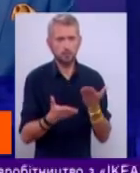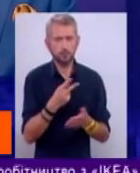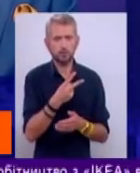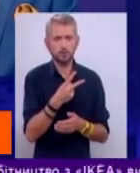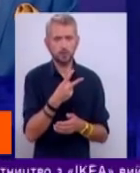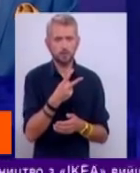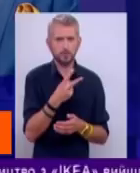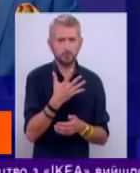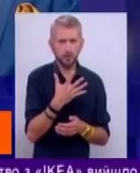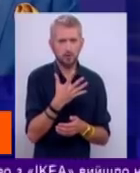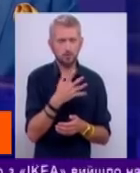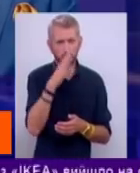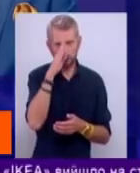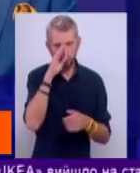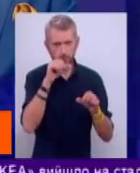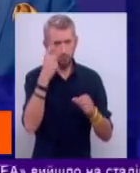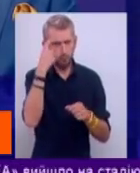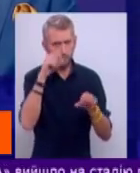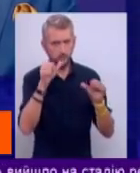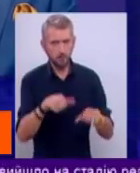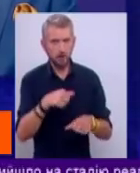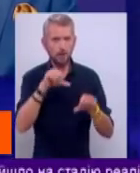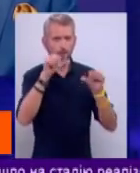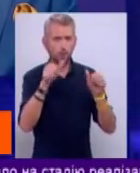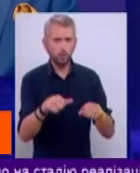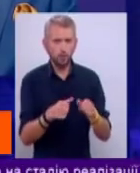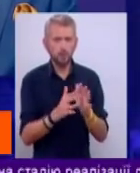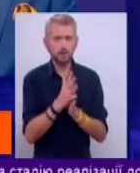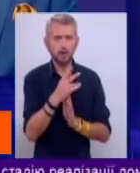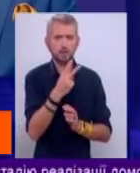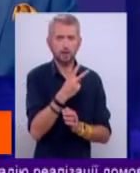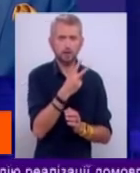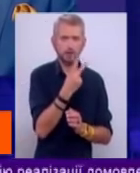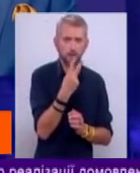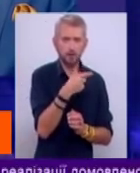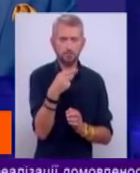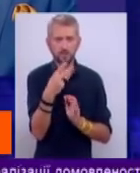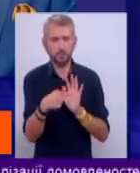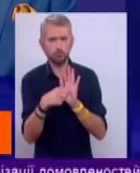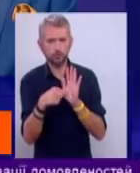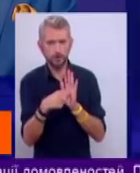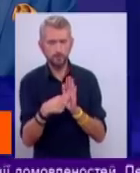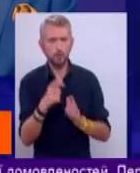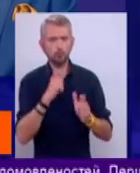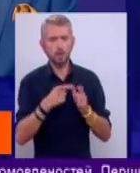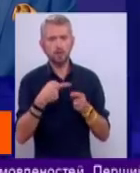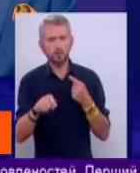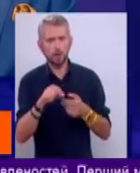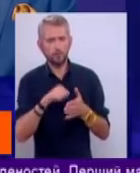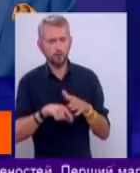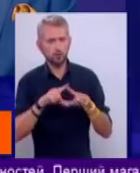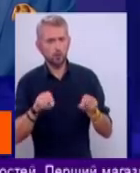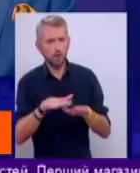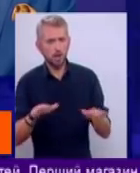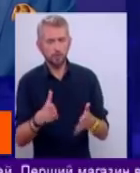25 хлоп мозок сформувався. Він формується 22-26, взяли в середньому 25. Студенти, мабуть, відрізняються від школярів. Це